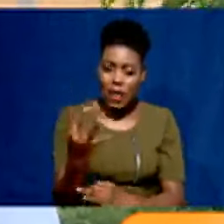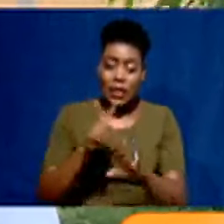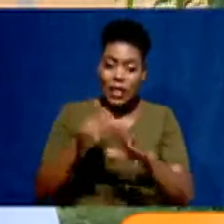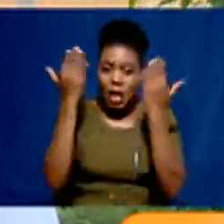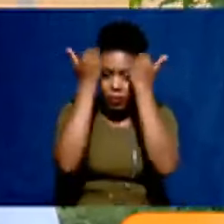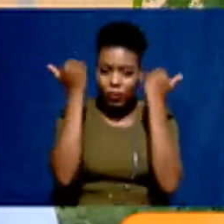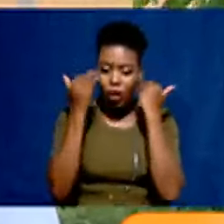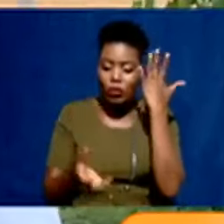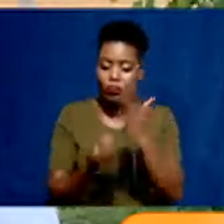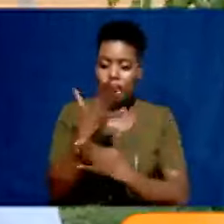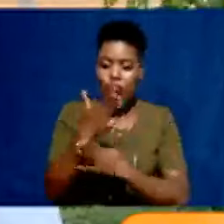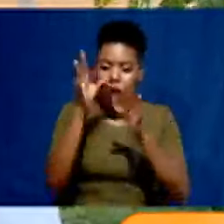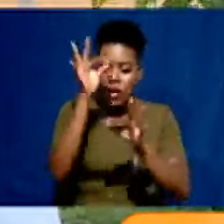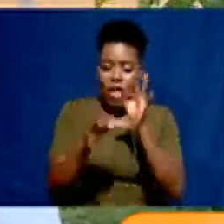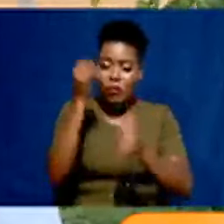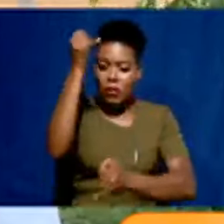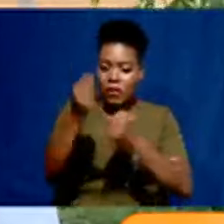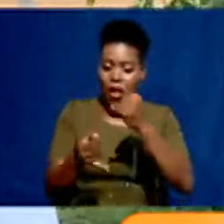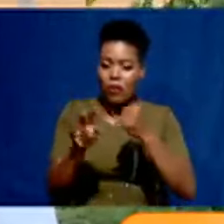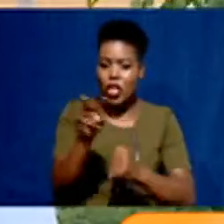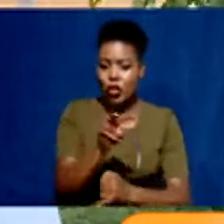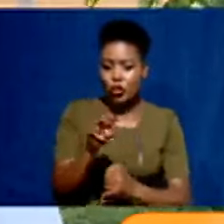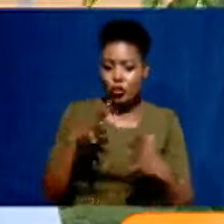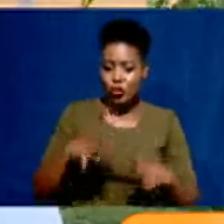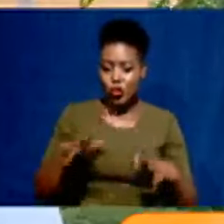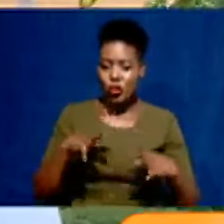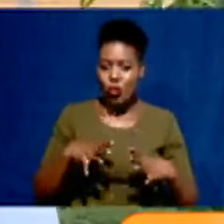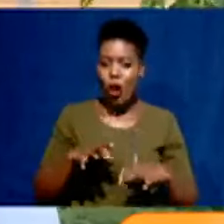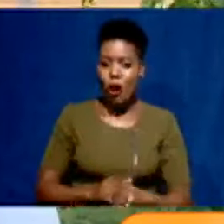itatoa hukumu yake dhidi ya Joey Irungu.